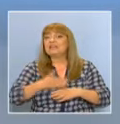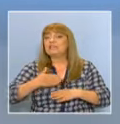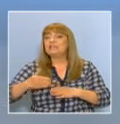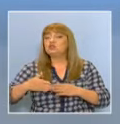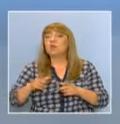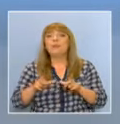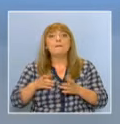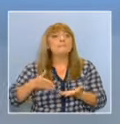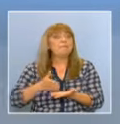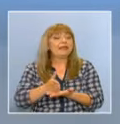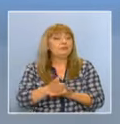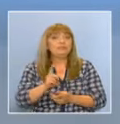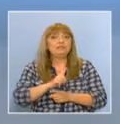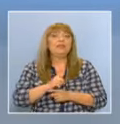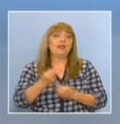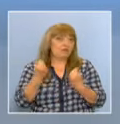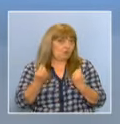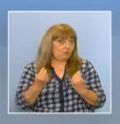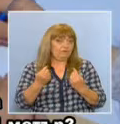ефективно, вижте в следващия репортаж.